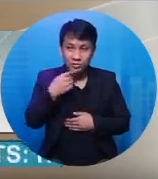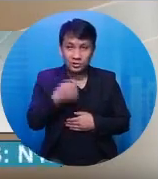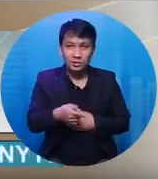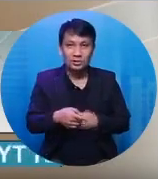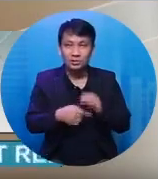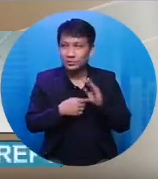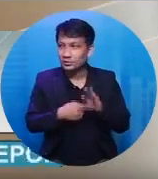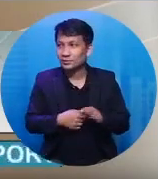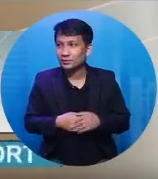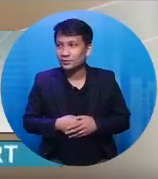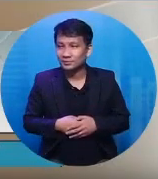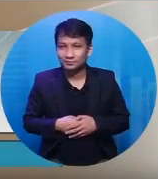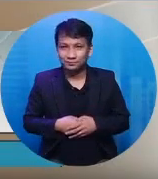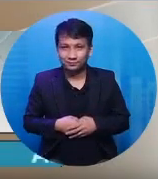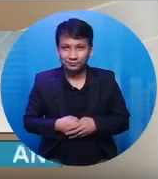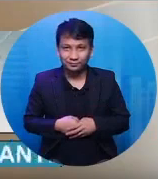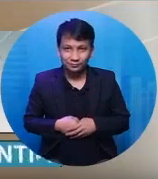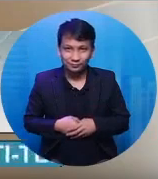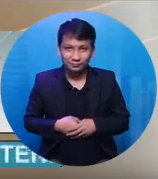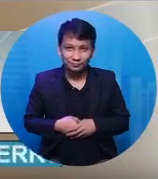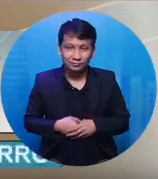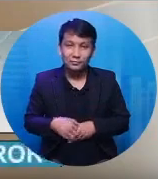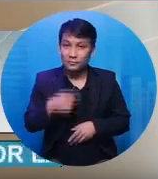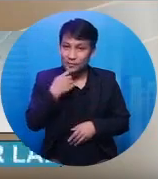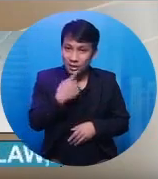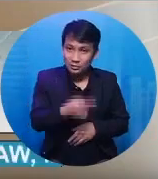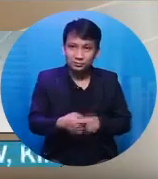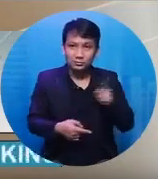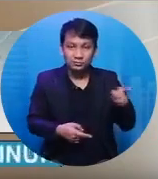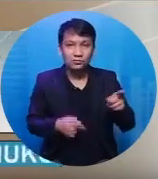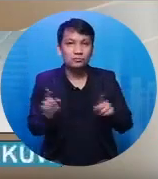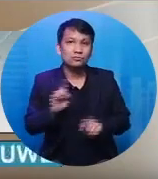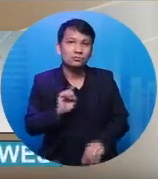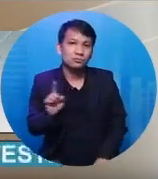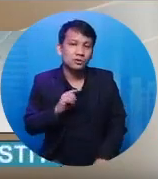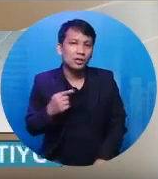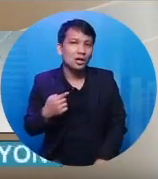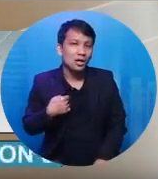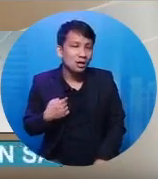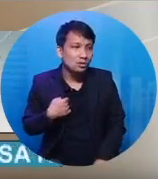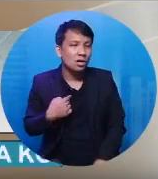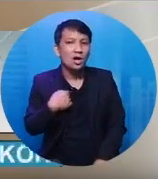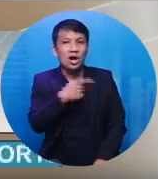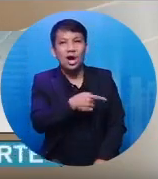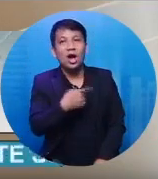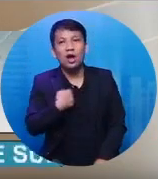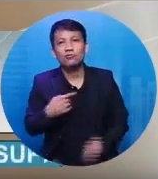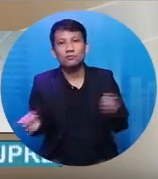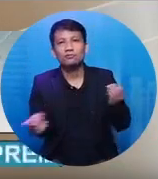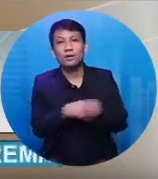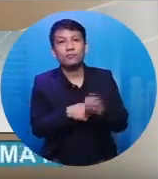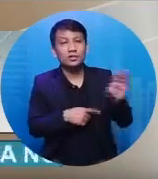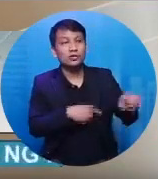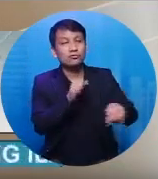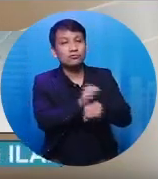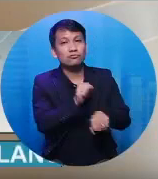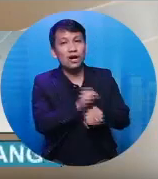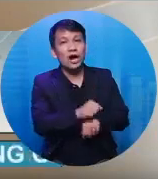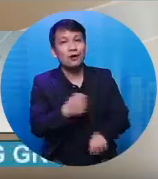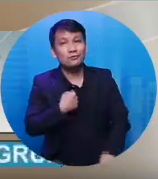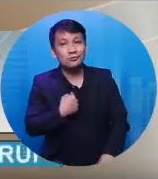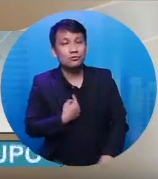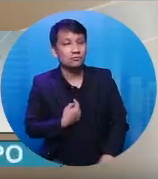Ako ang magbibigay ng trabaho sa'yo, ako din ang magpapahiya sa'yo sa trabaho mo at aalisin kita. Dahil sa akin kaya